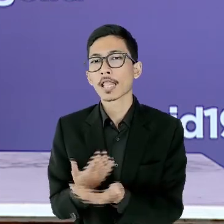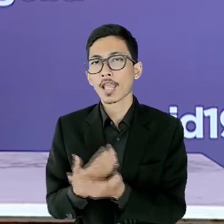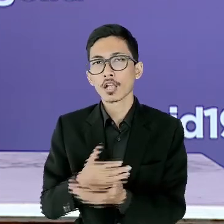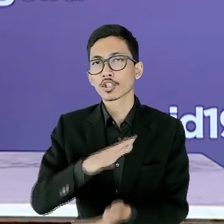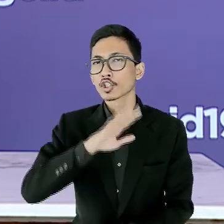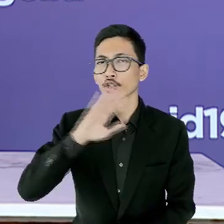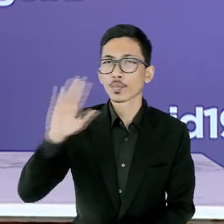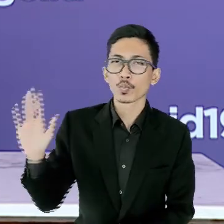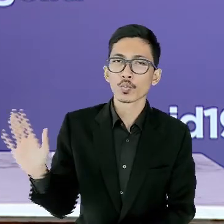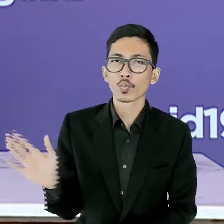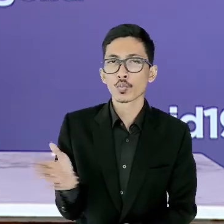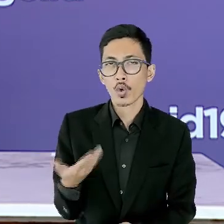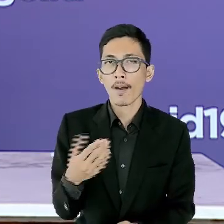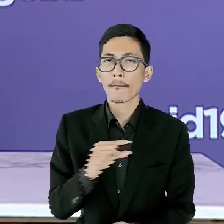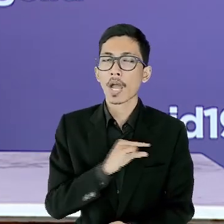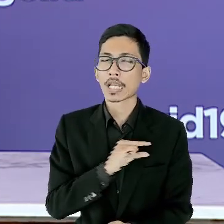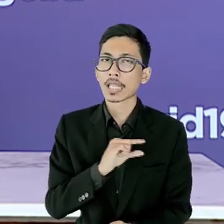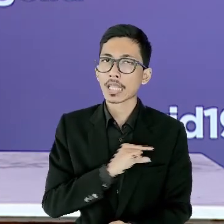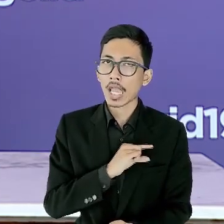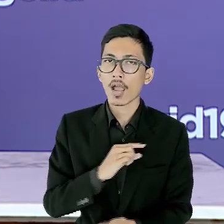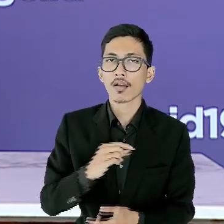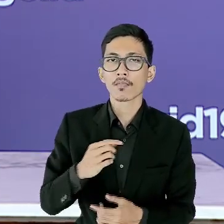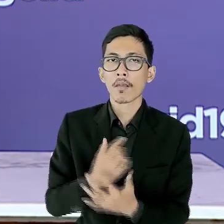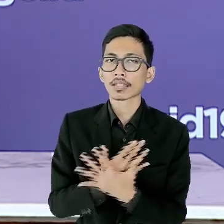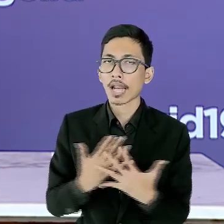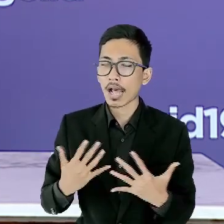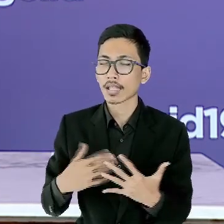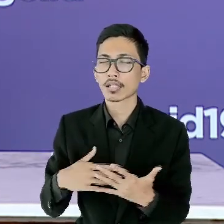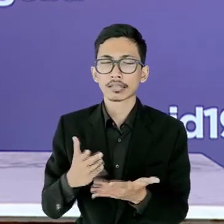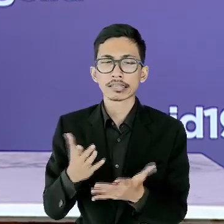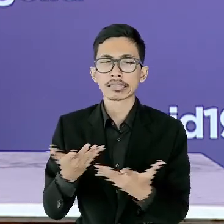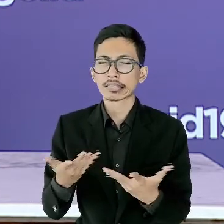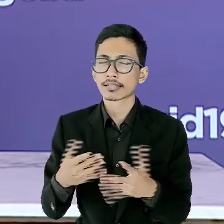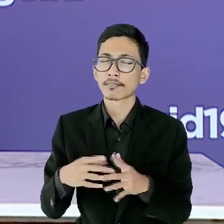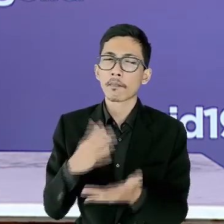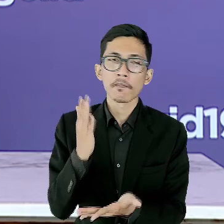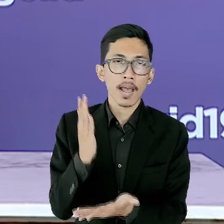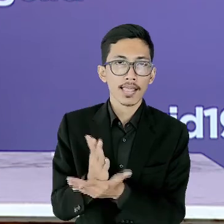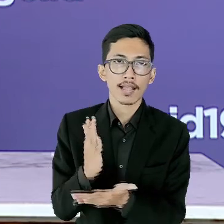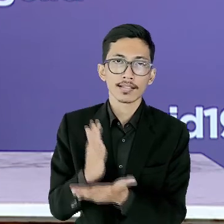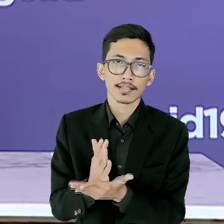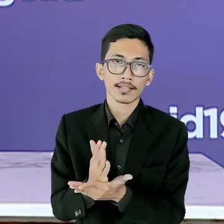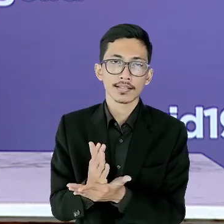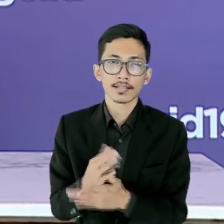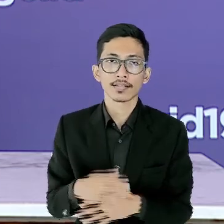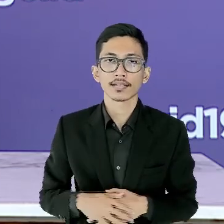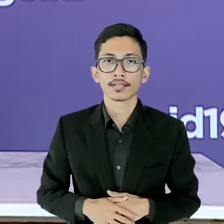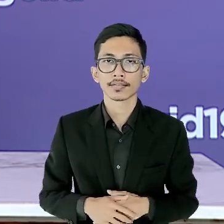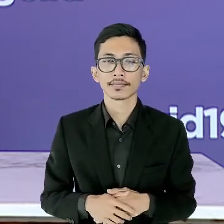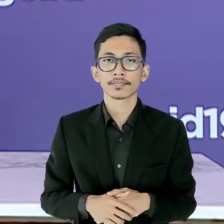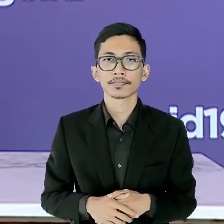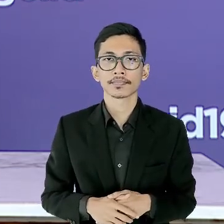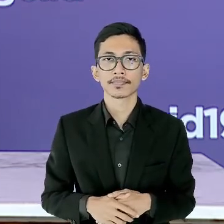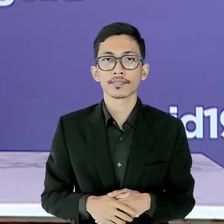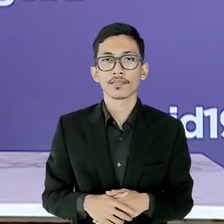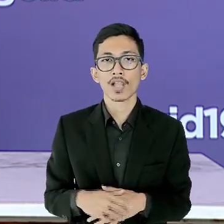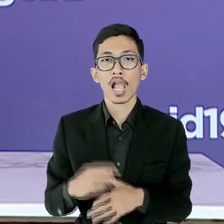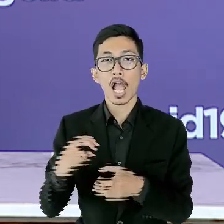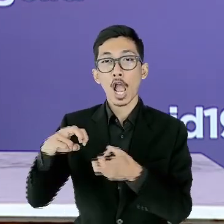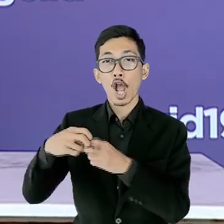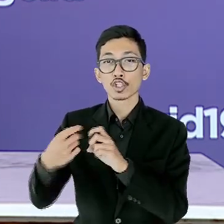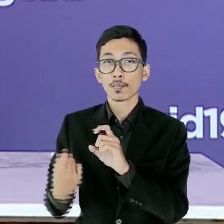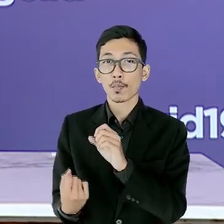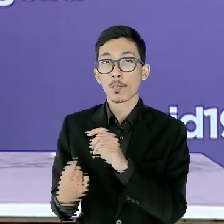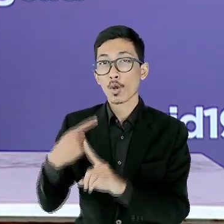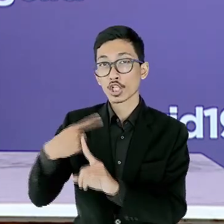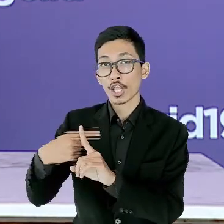kontingen membatasi aktivitas di luar pertandingan. Kemunculan kasus positif pun juga segera